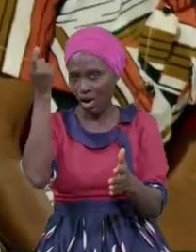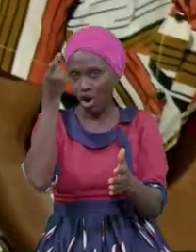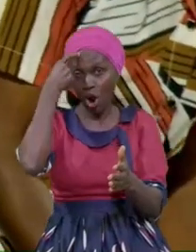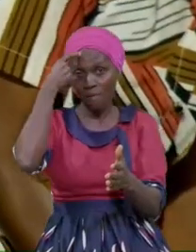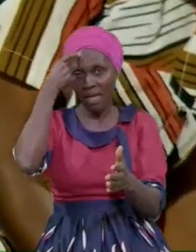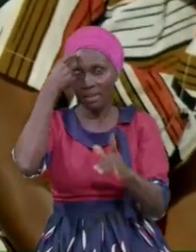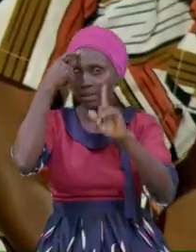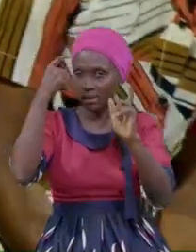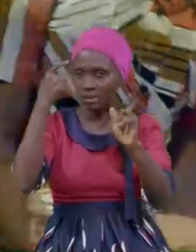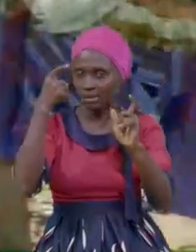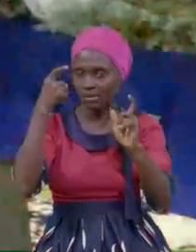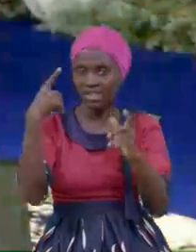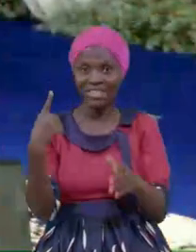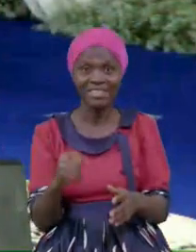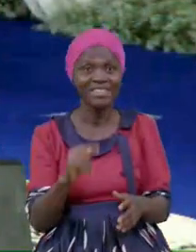Le gouvernement du ciel,